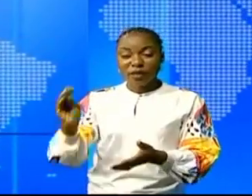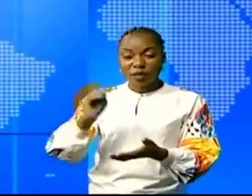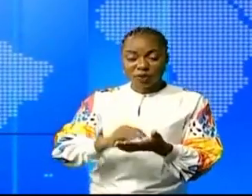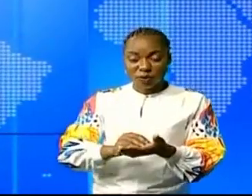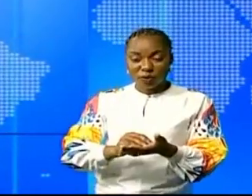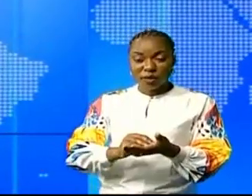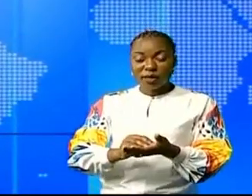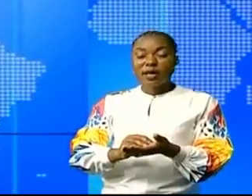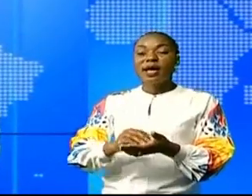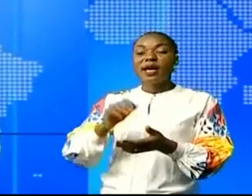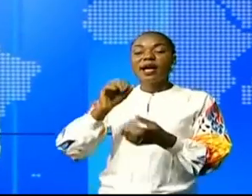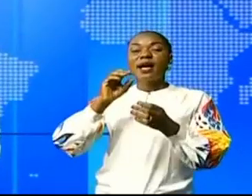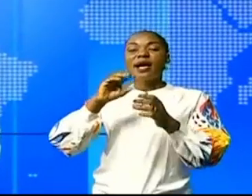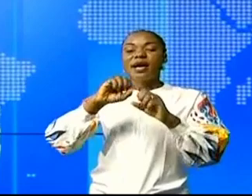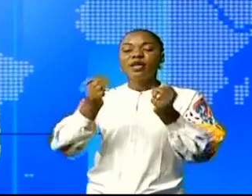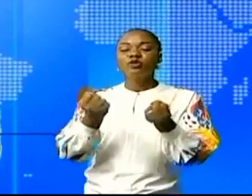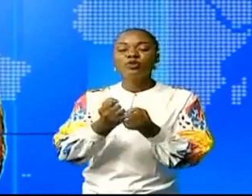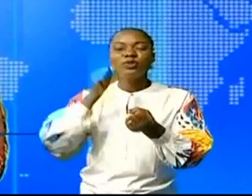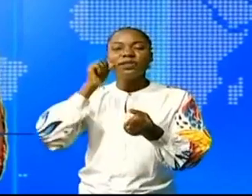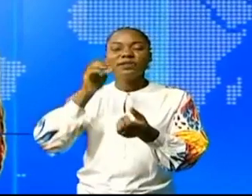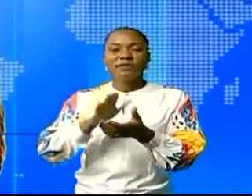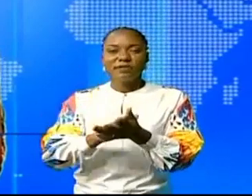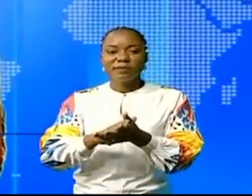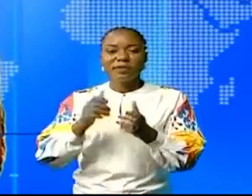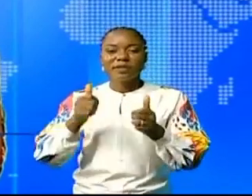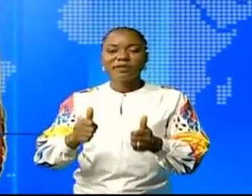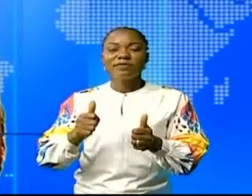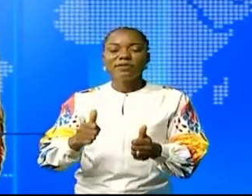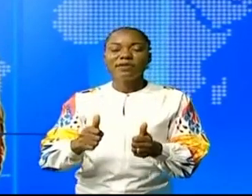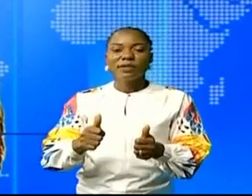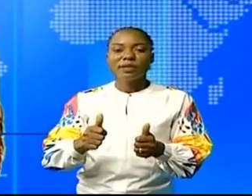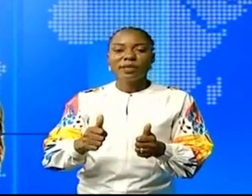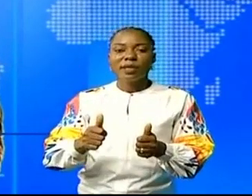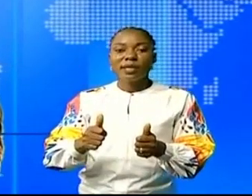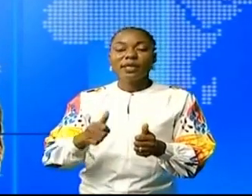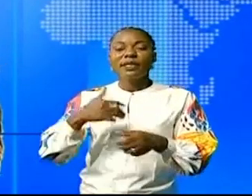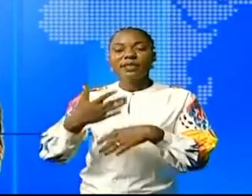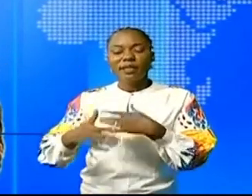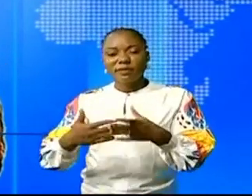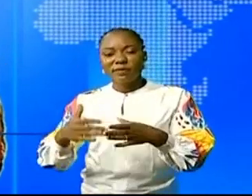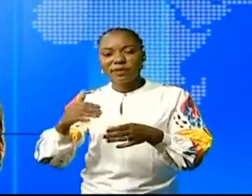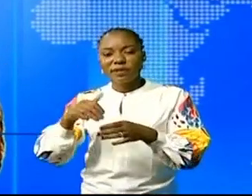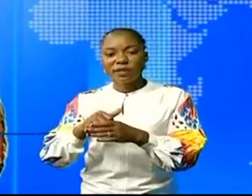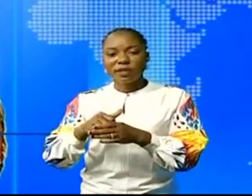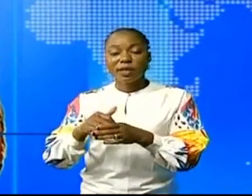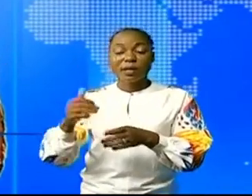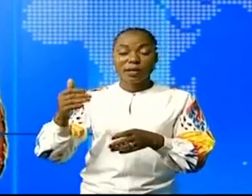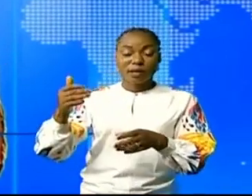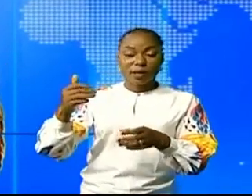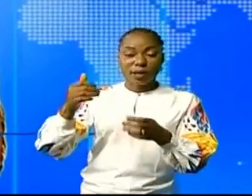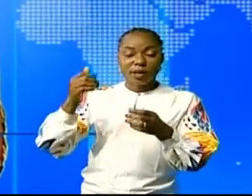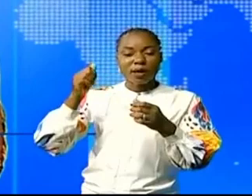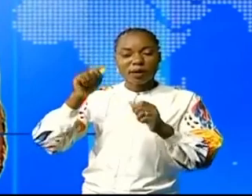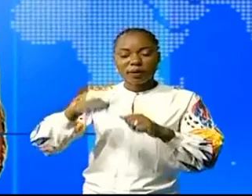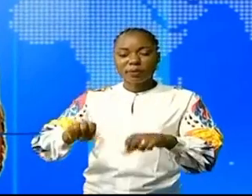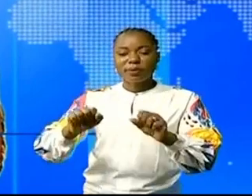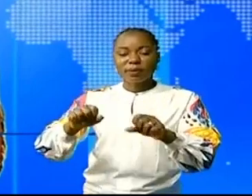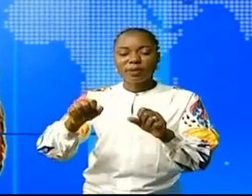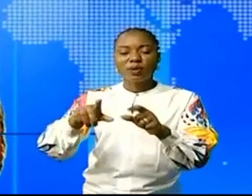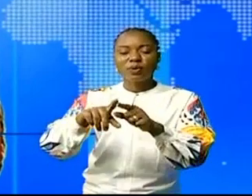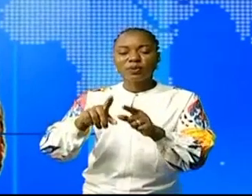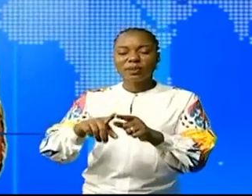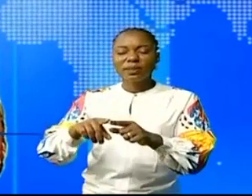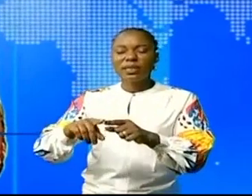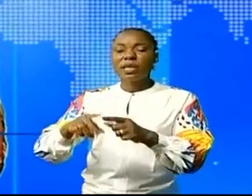DRC, association des femmes évoluant dans le secteur maritime en RDC, vient d'honorer une de ses